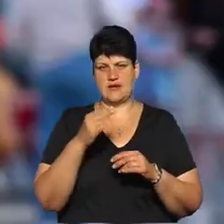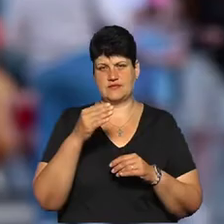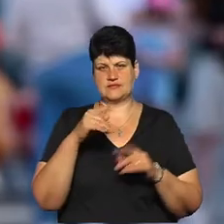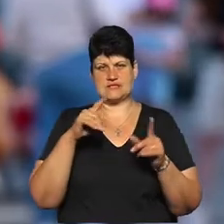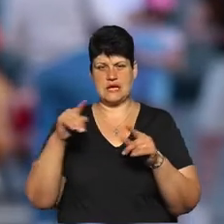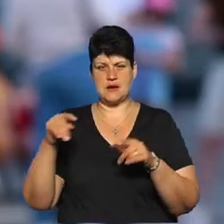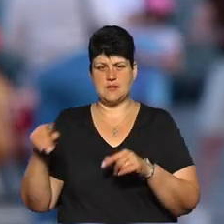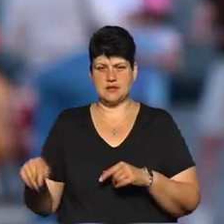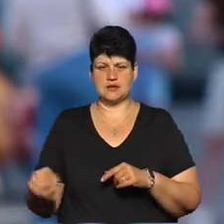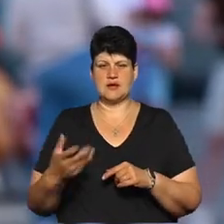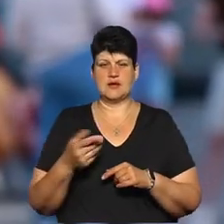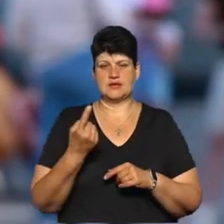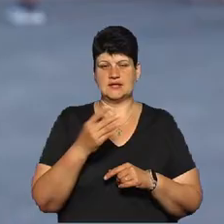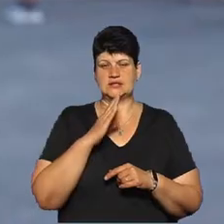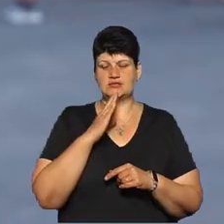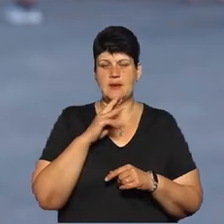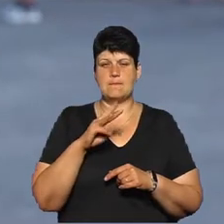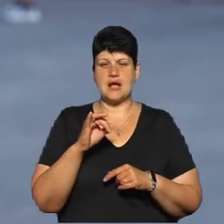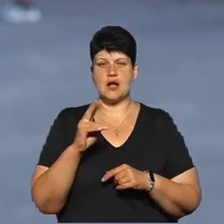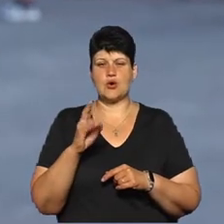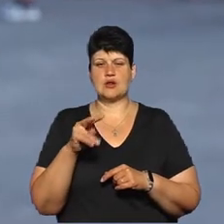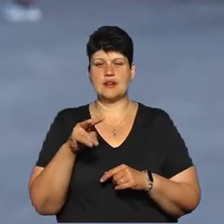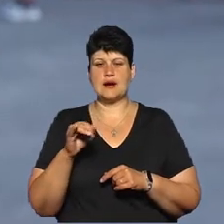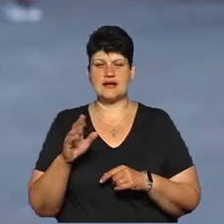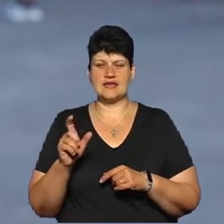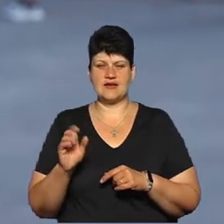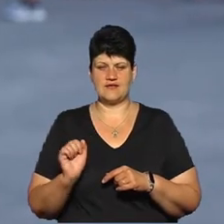11-річна жителька Миколаєва Поліна. Я хотіла би